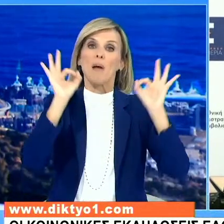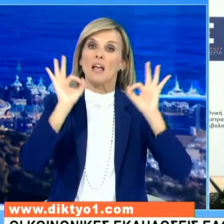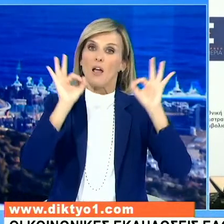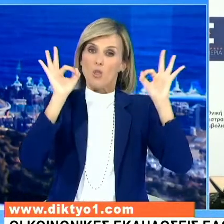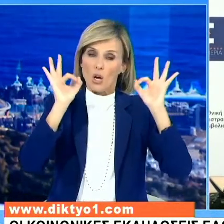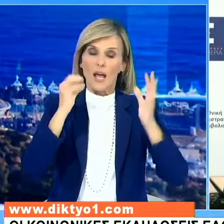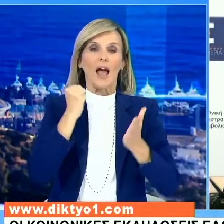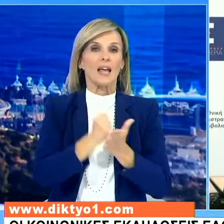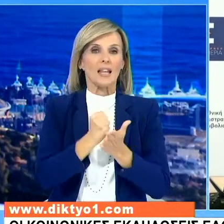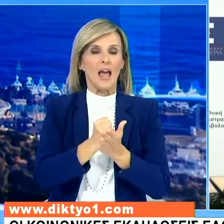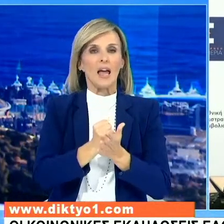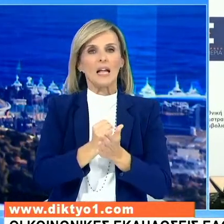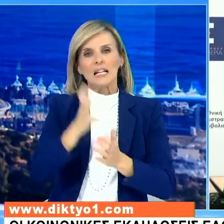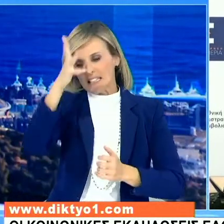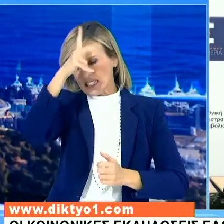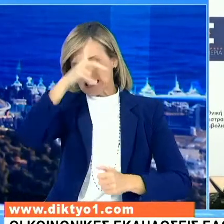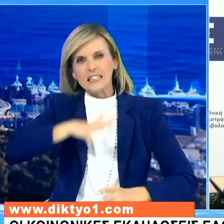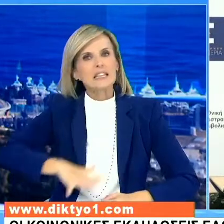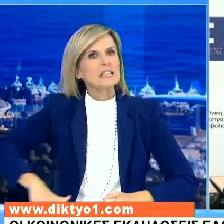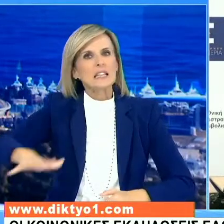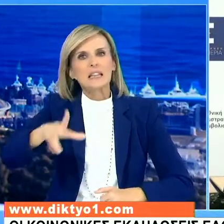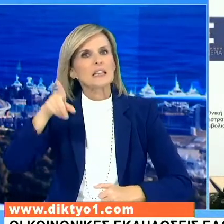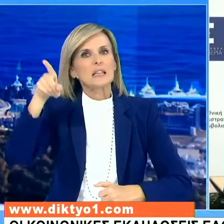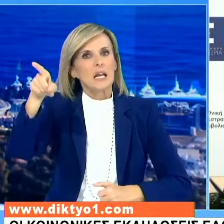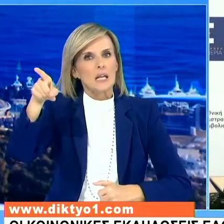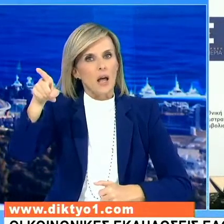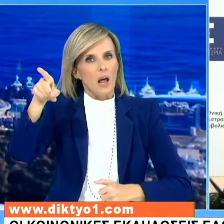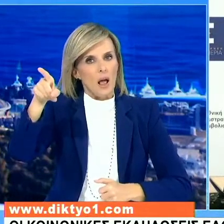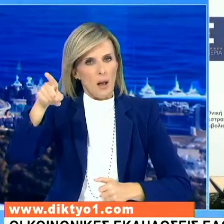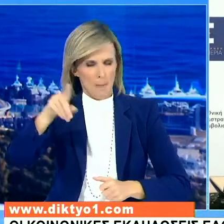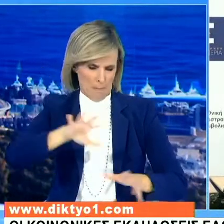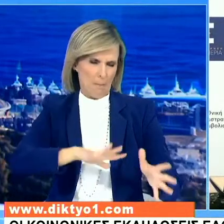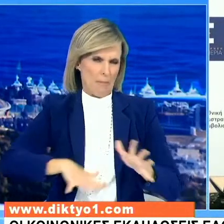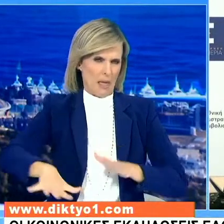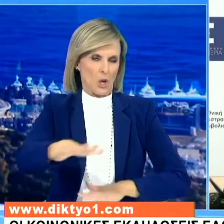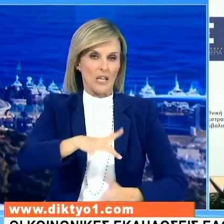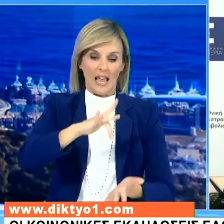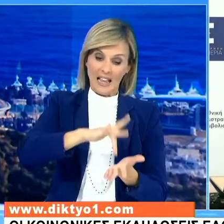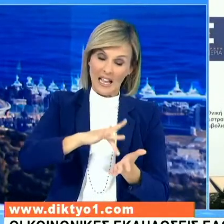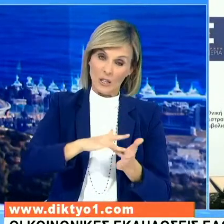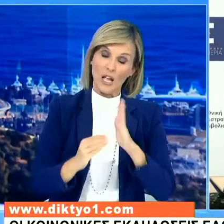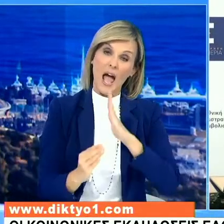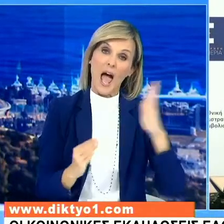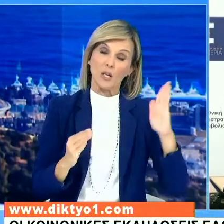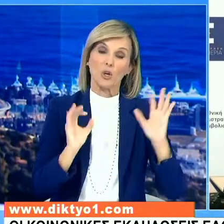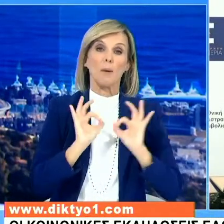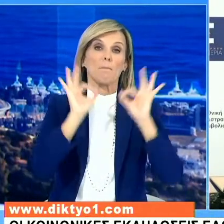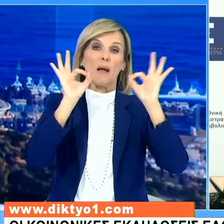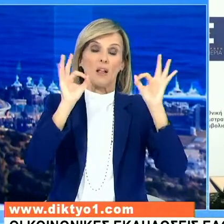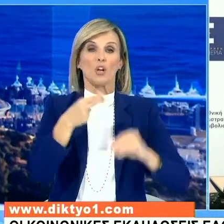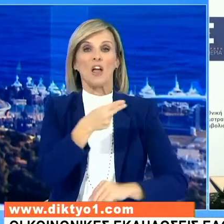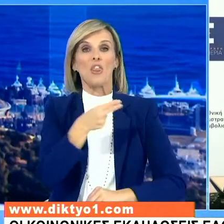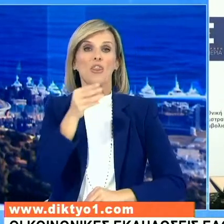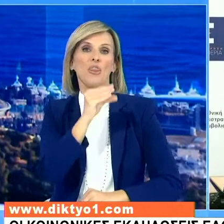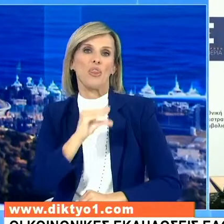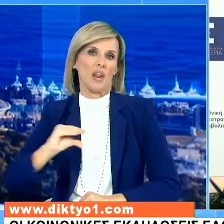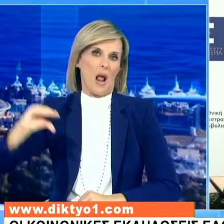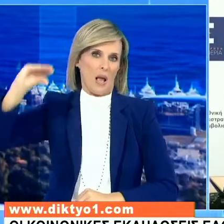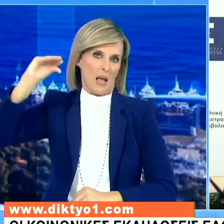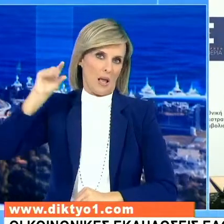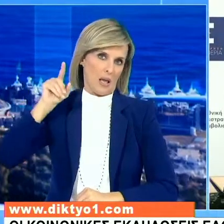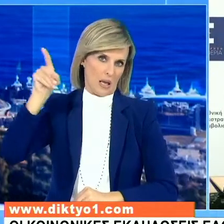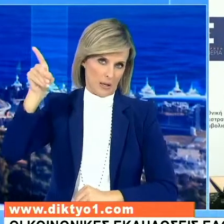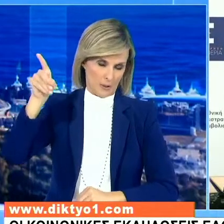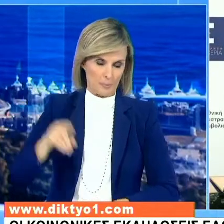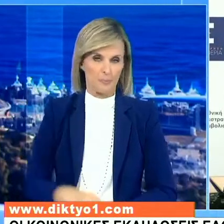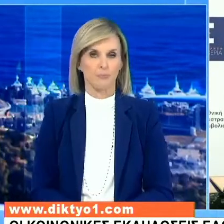ενώ συνεχίζουμε να βλέπουμε καθημερινά πολλά νέα κρούσματα στην κεντρική και ανατολική Μακεδονία και Θράκη. Σε πρόσφατη ανάλυση